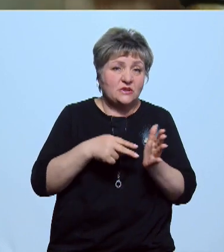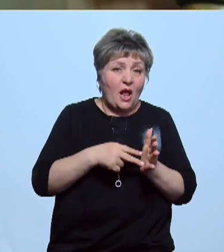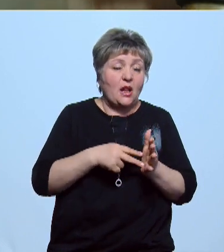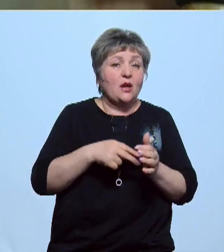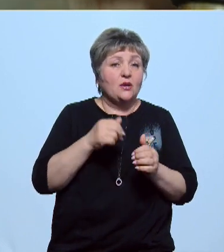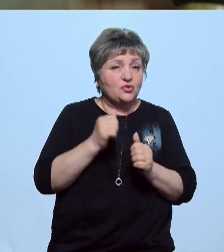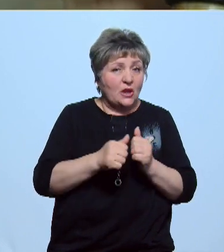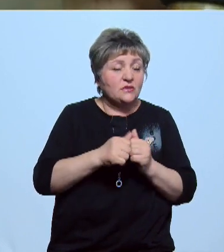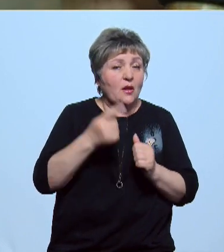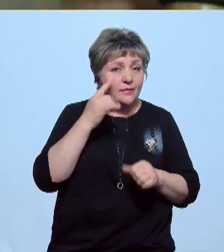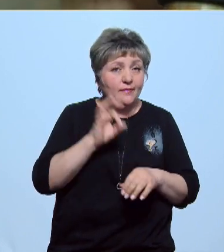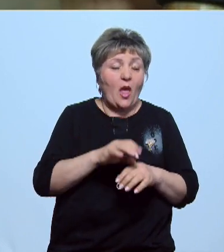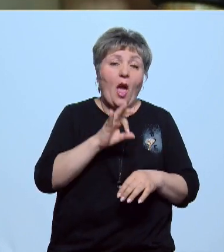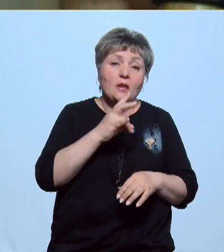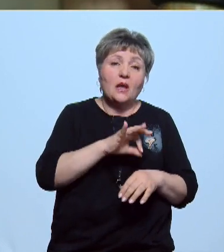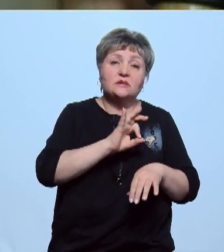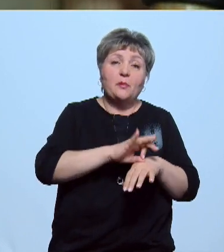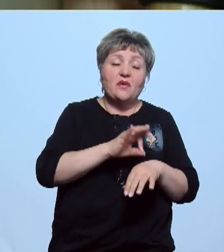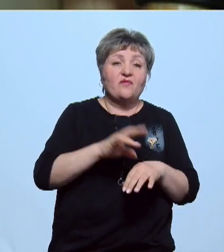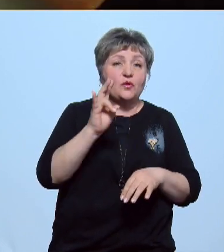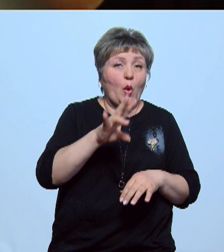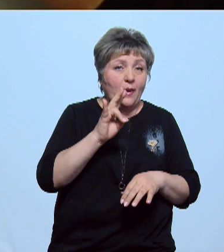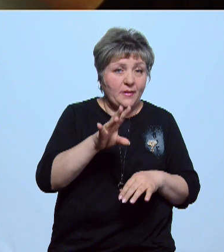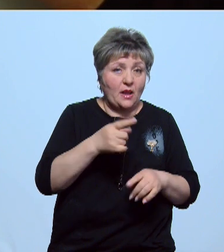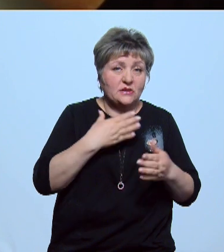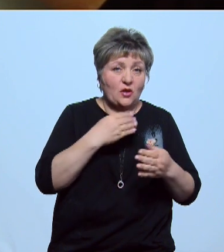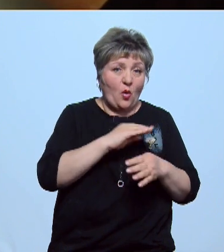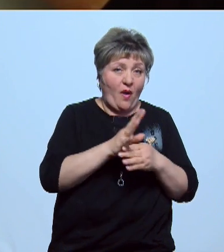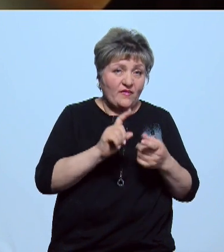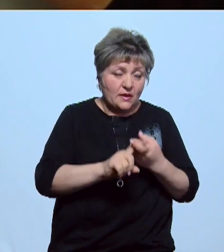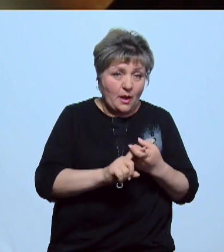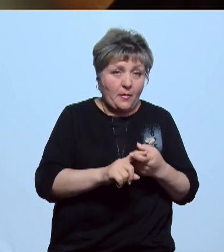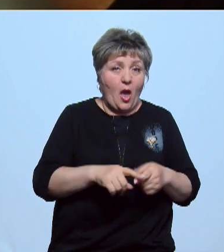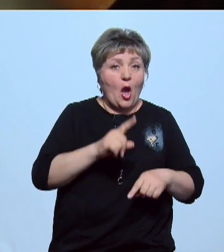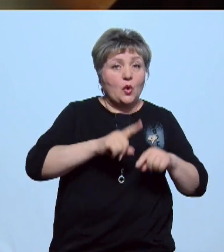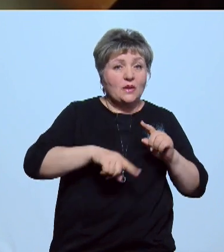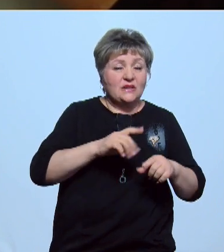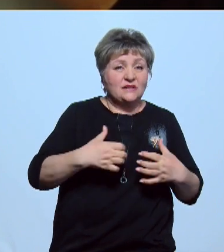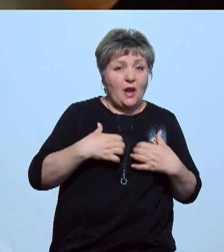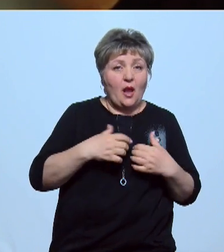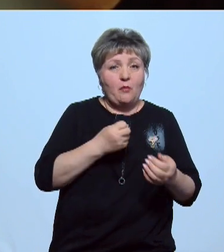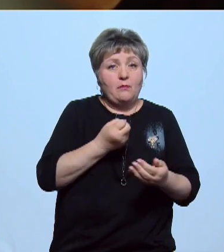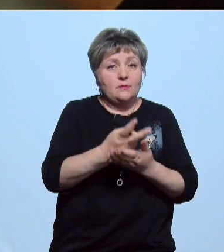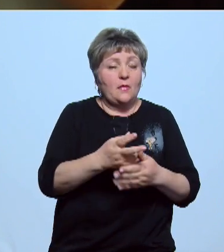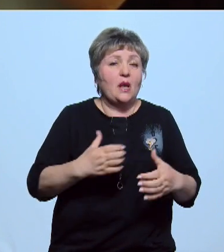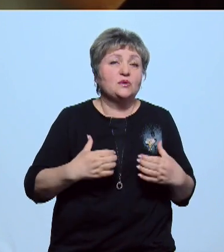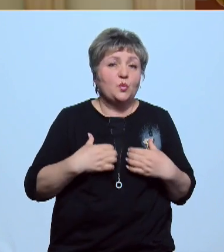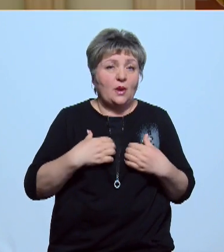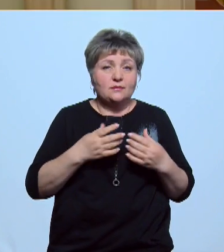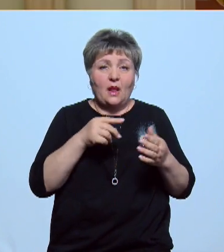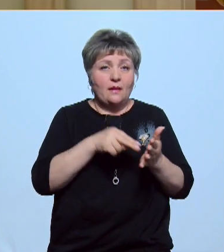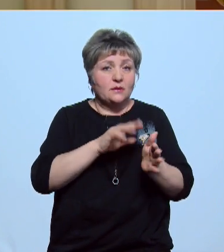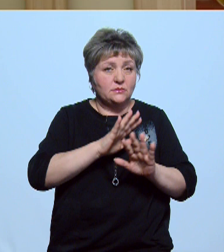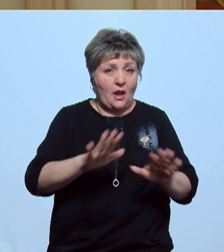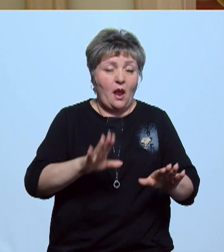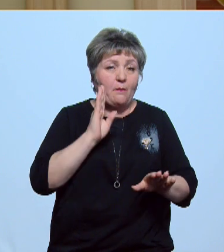часто. Татьяна Алексеевна ковидом заболела в ноябре. Но свой страх и риск родные отказались от госпитализации. Из-за возраста